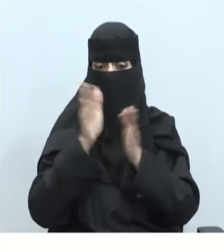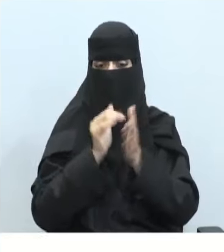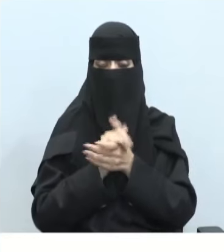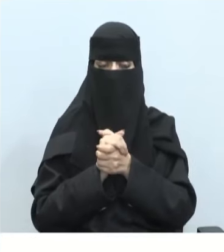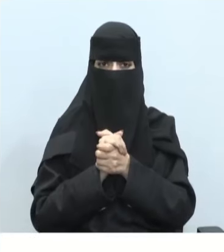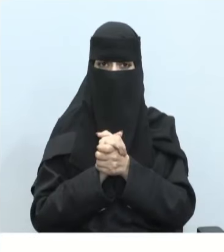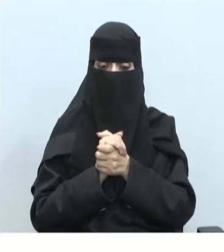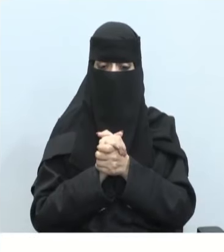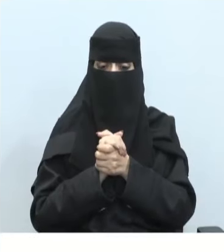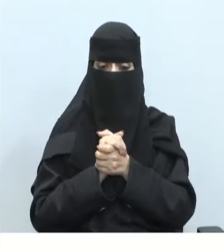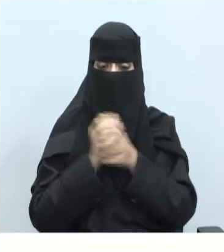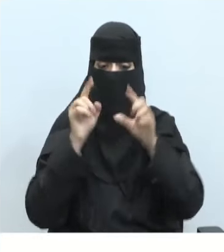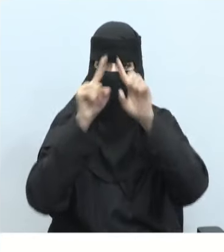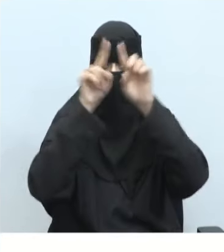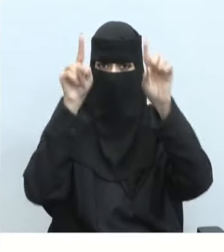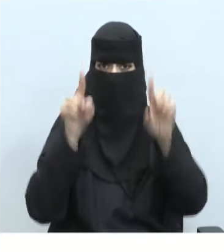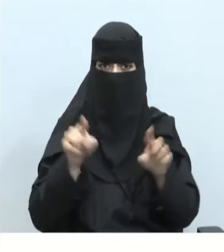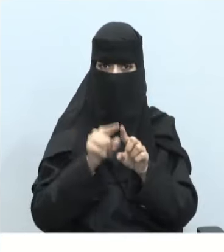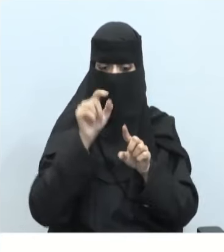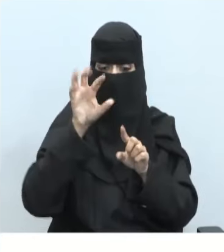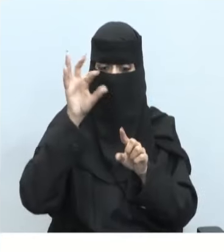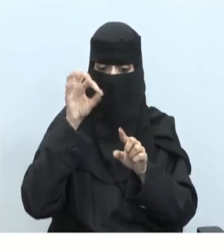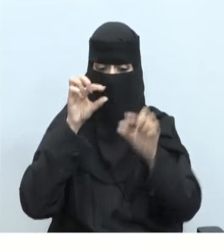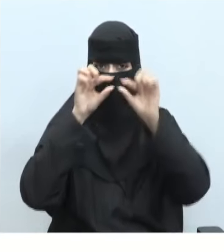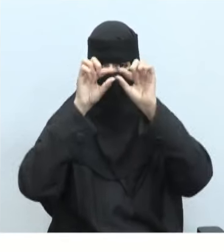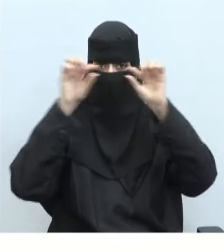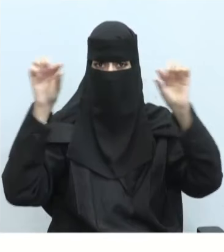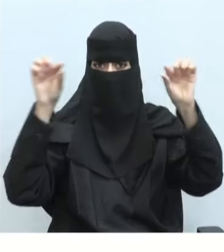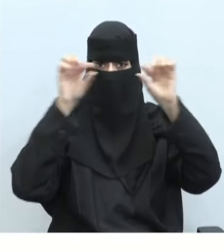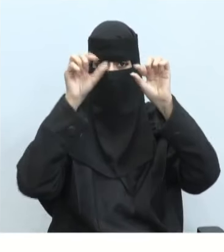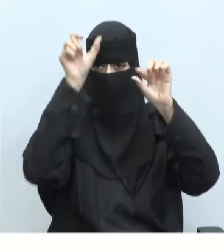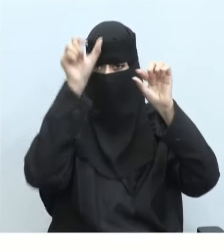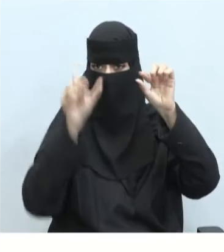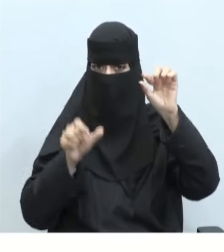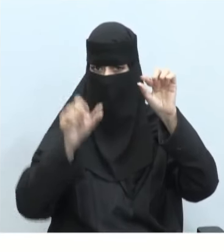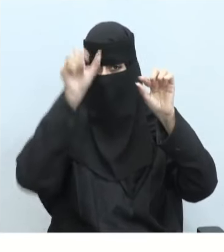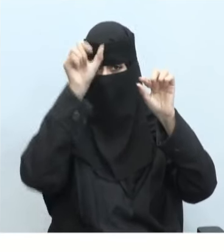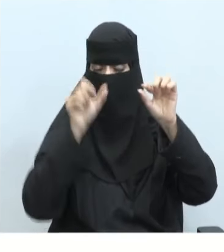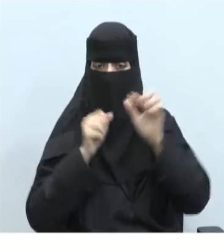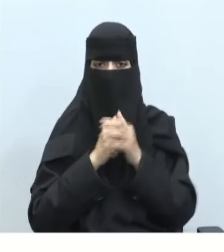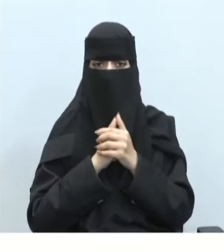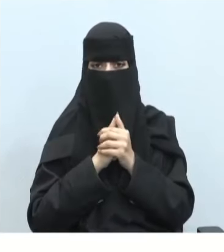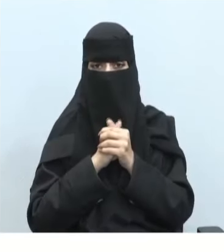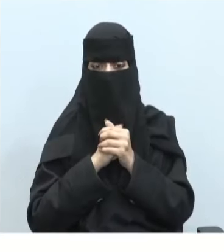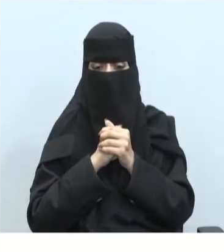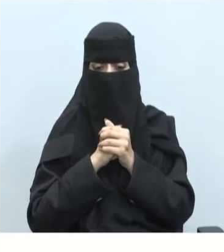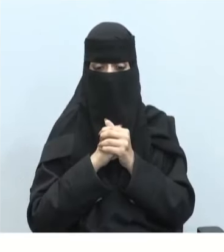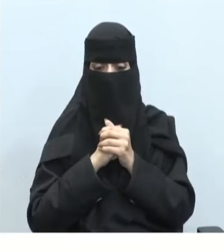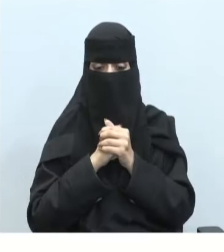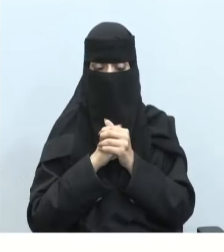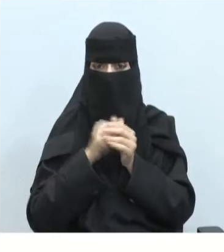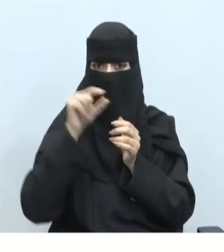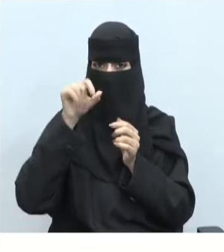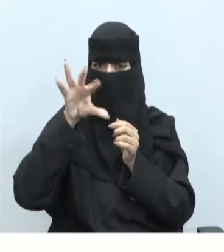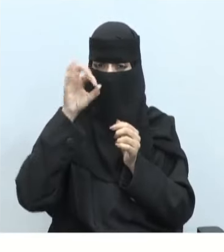خلايا تظهر لنا هذه النافذه نختار منها مثلا حذف عمود او حذف صف